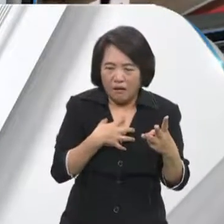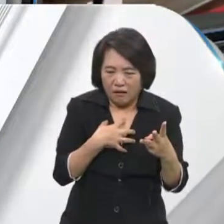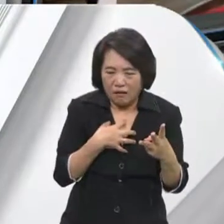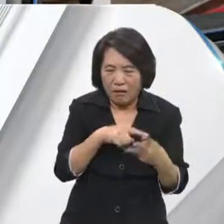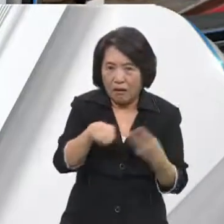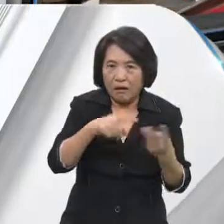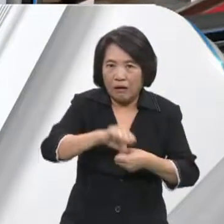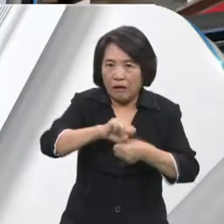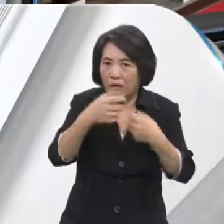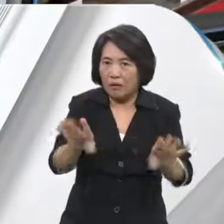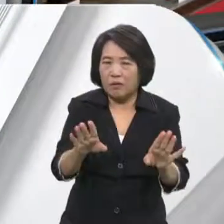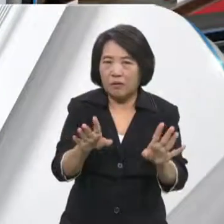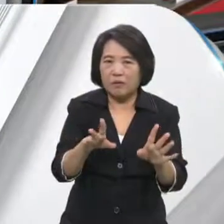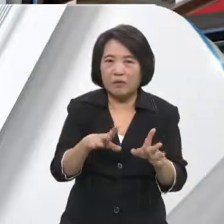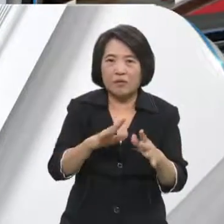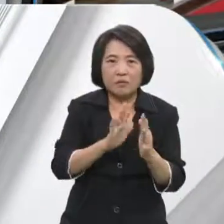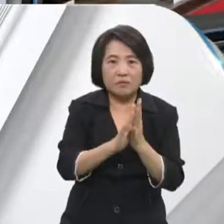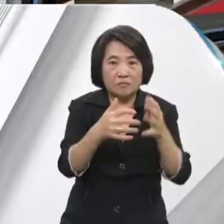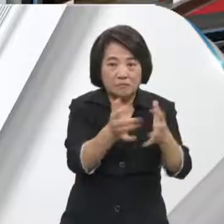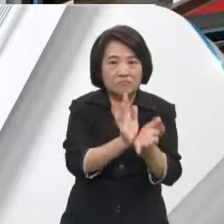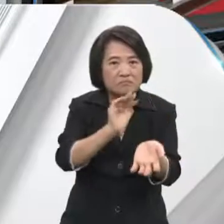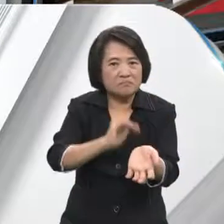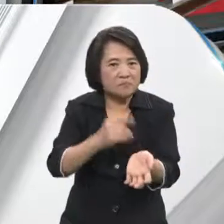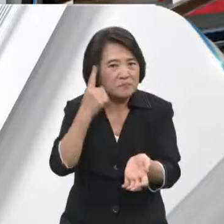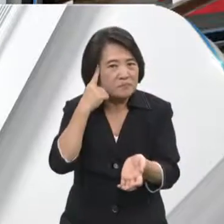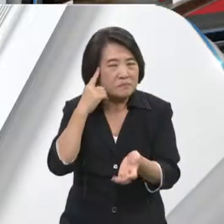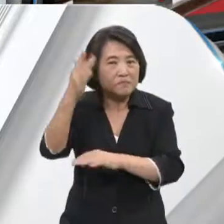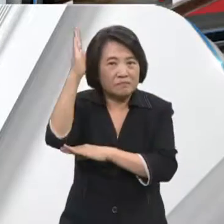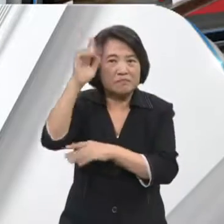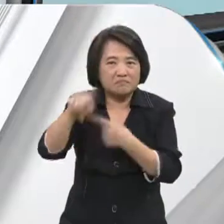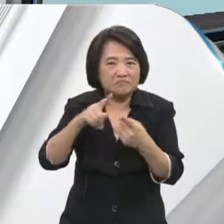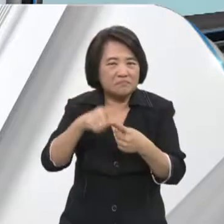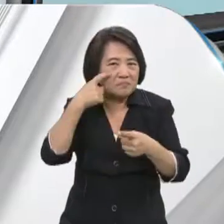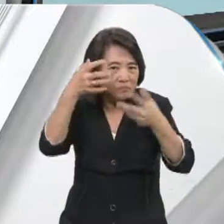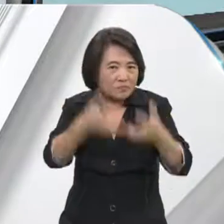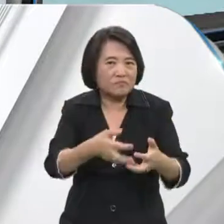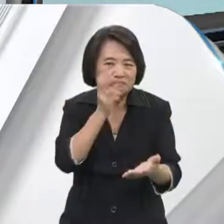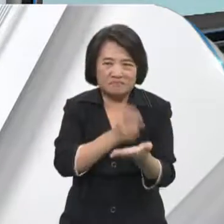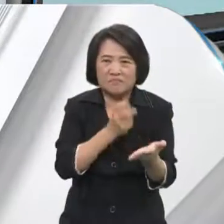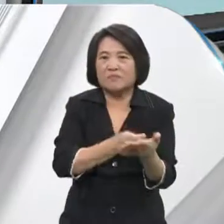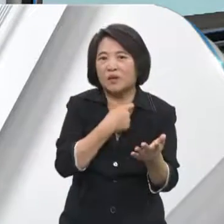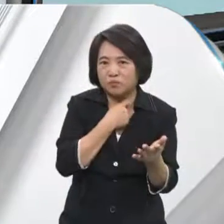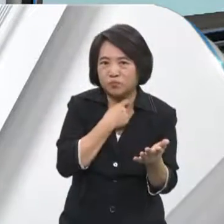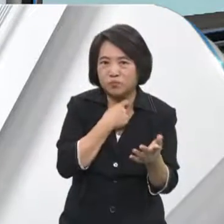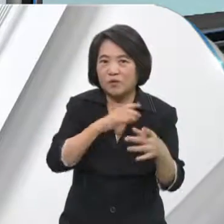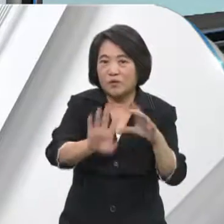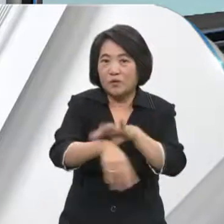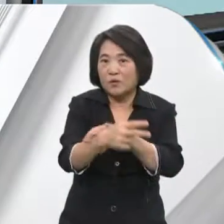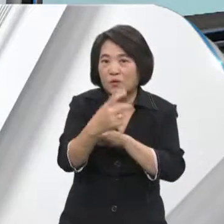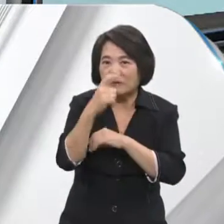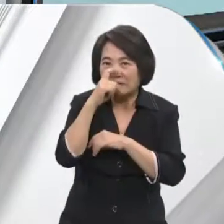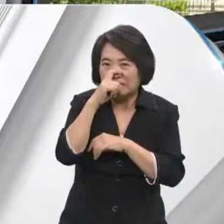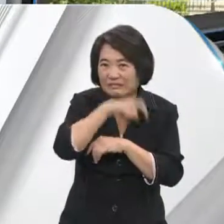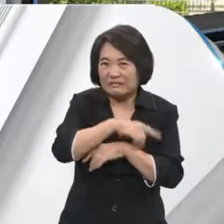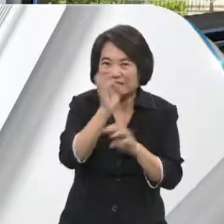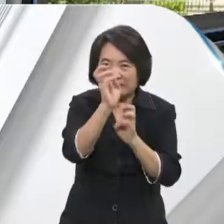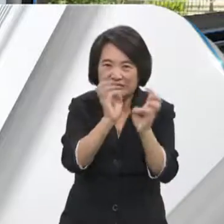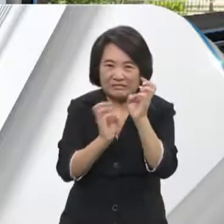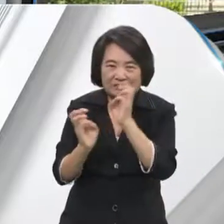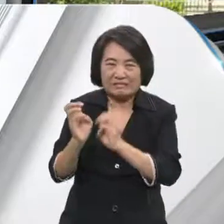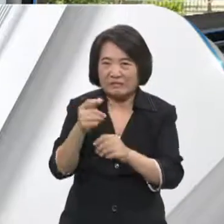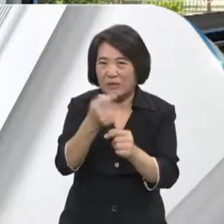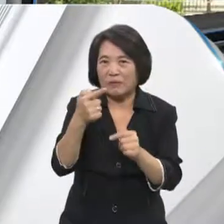风险变高。按照团队还有自身也呼吁政府，要建立海南严条的法规，监控空气地图的污